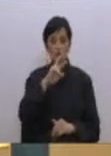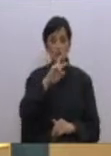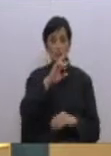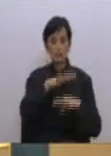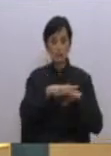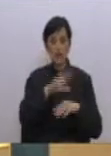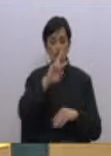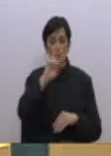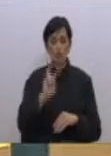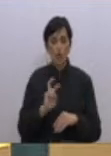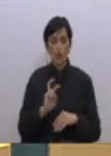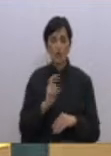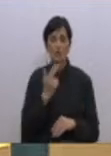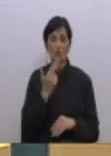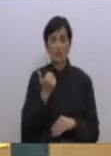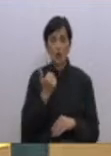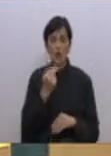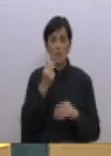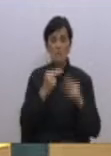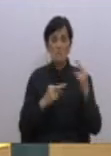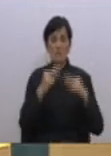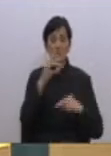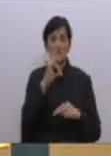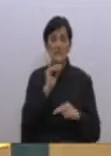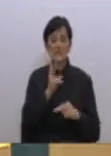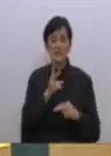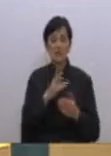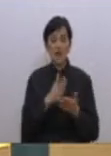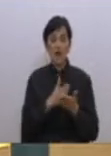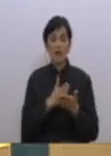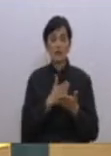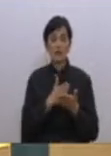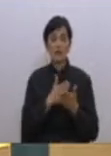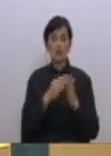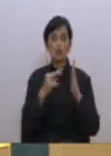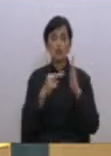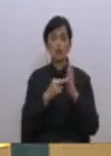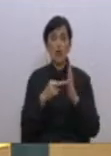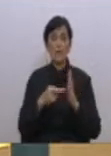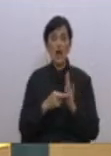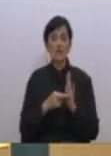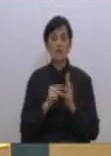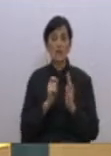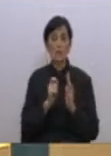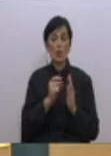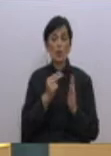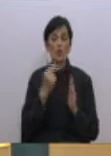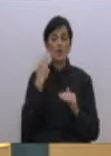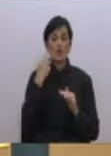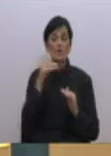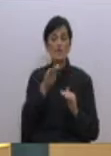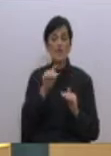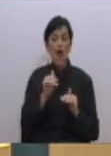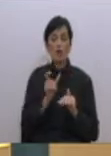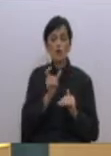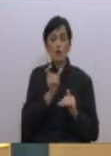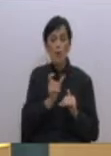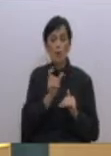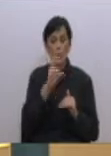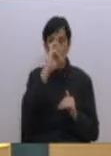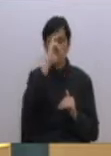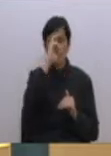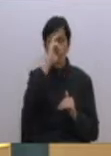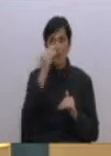დოლარს. ასევე ფისკალური რისკად არის შეფასებული ვალის კომპოზიცია, მოგეხსენებათ